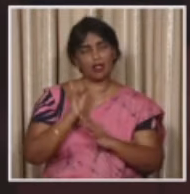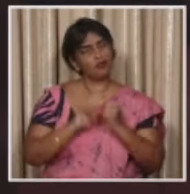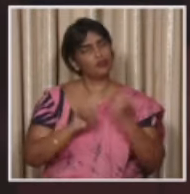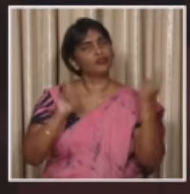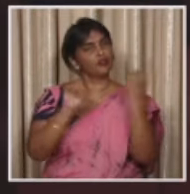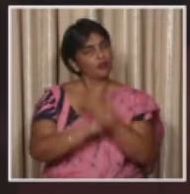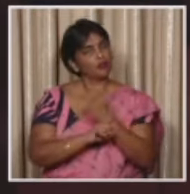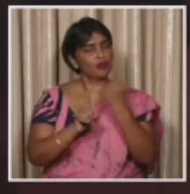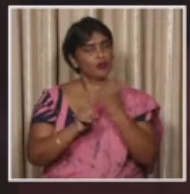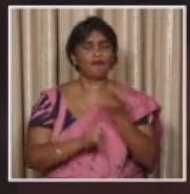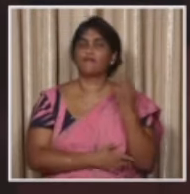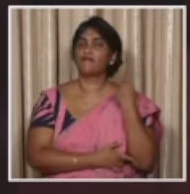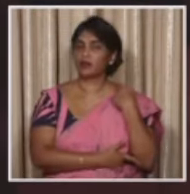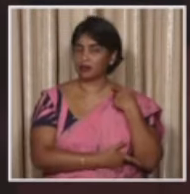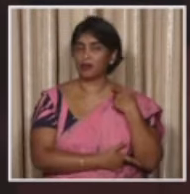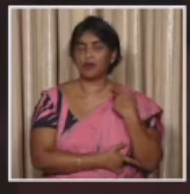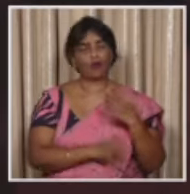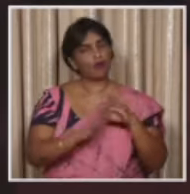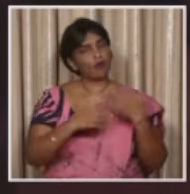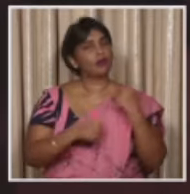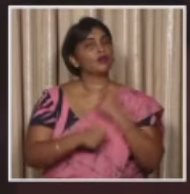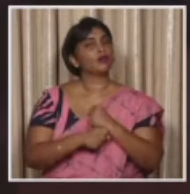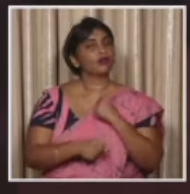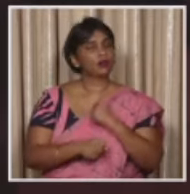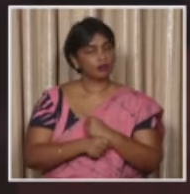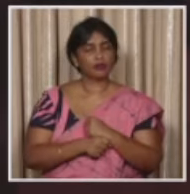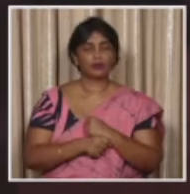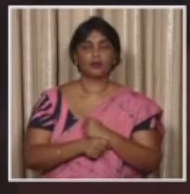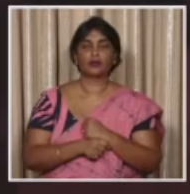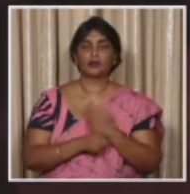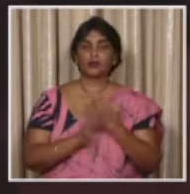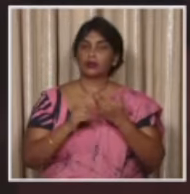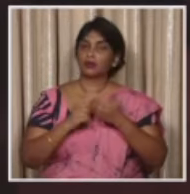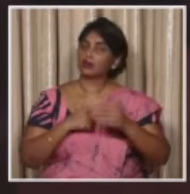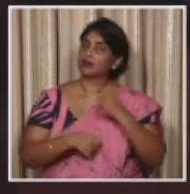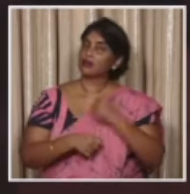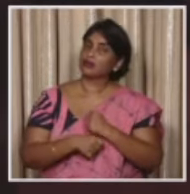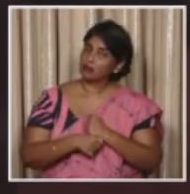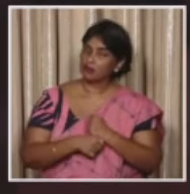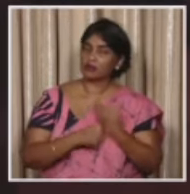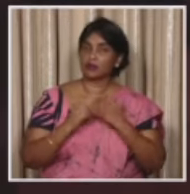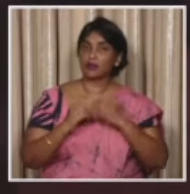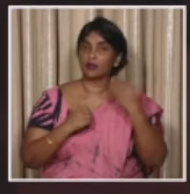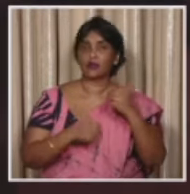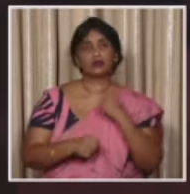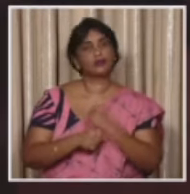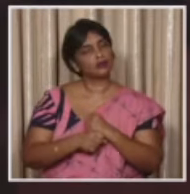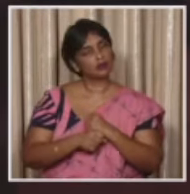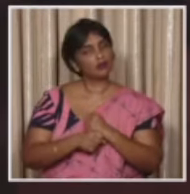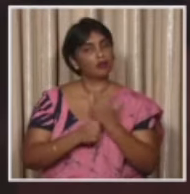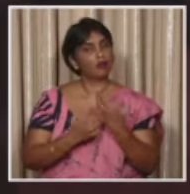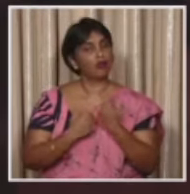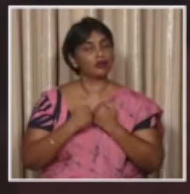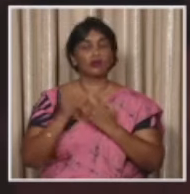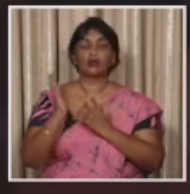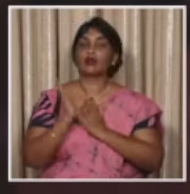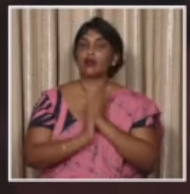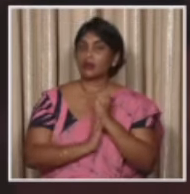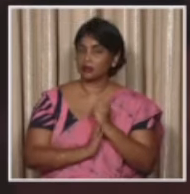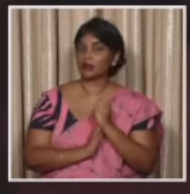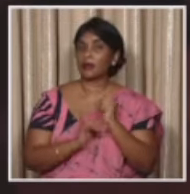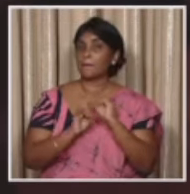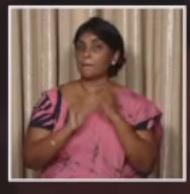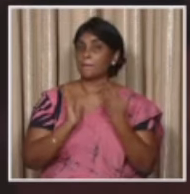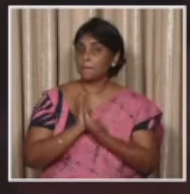එන වගකීමක්. ඕන රජයකට, ඕන පවතින රජයට හෝ පසුව පත්වෙන රජයකට තියෙන්න ඕන අයිතිය